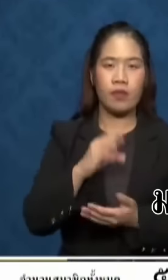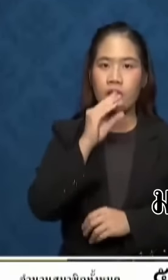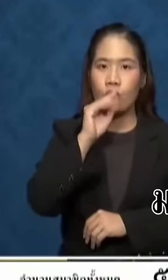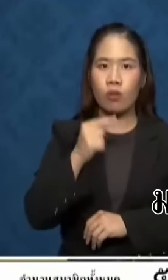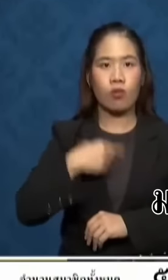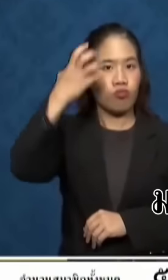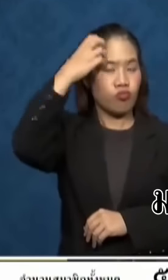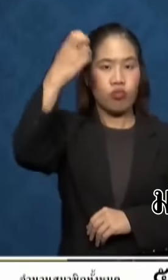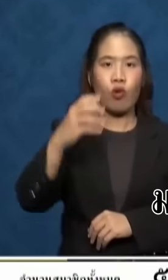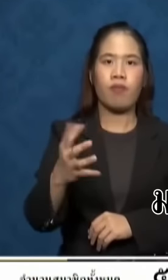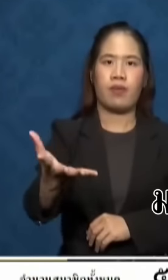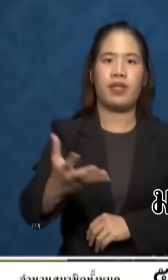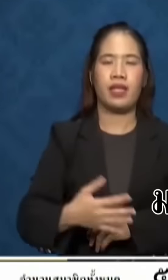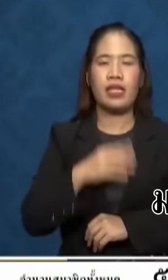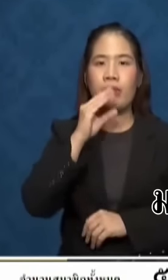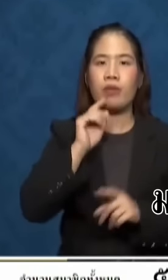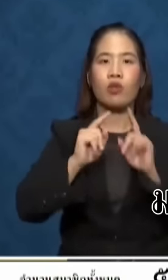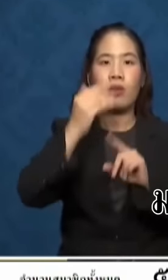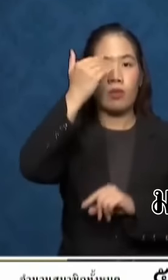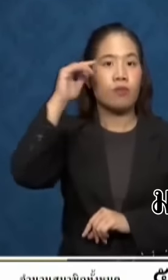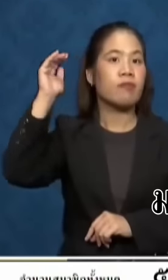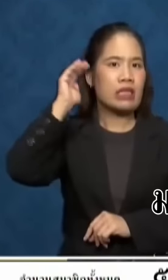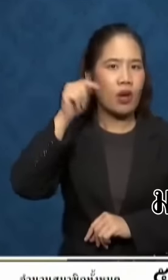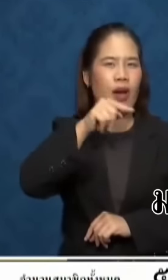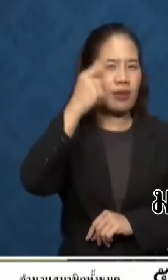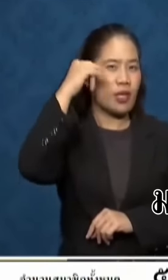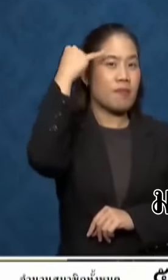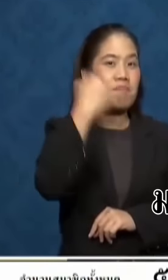ผมไมได้เกทดอะไรท่านเลยที่isineใช leche์คร็ผมเชื่อวทานเข้าใจผิด